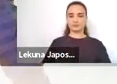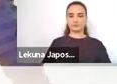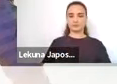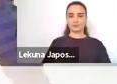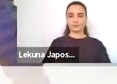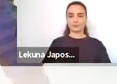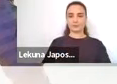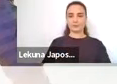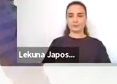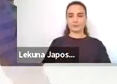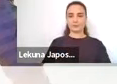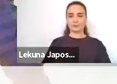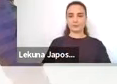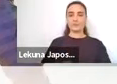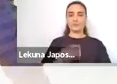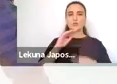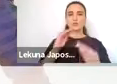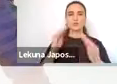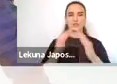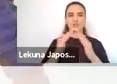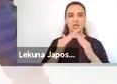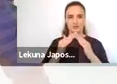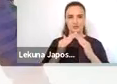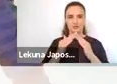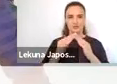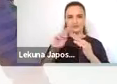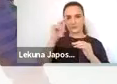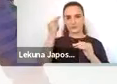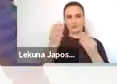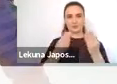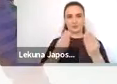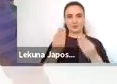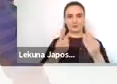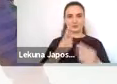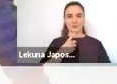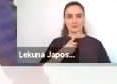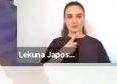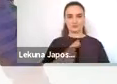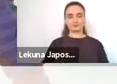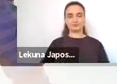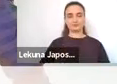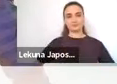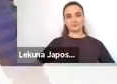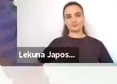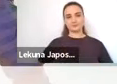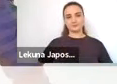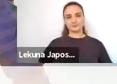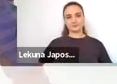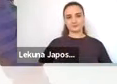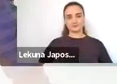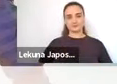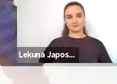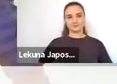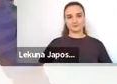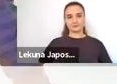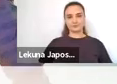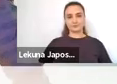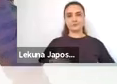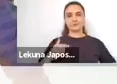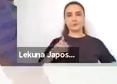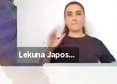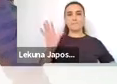ხდება აი სახლობანას თამაში თუნდაც მარტო. ხო? სადაც მე